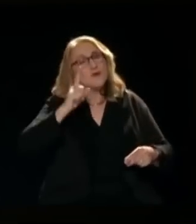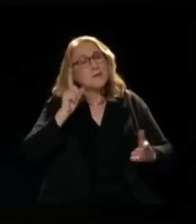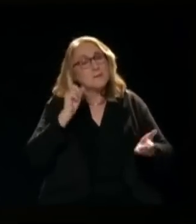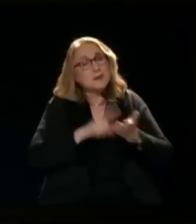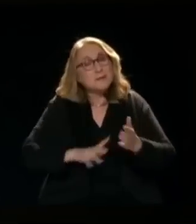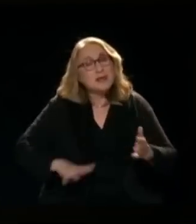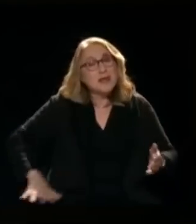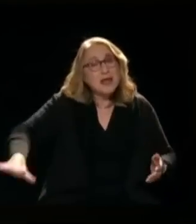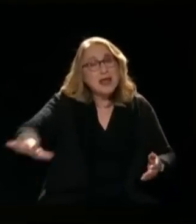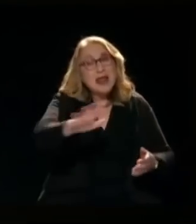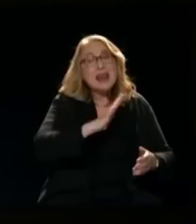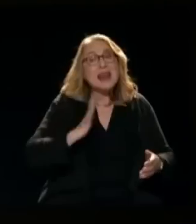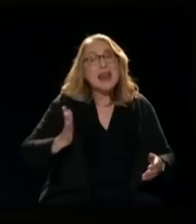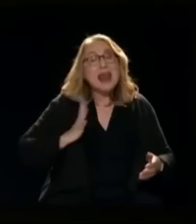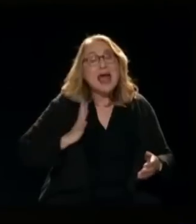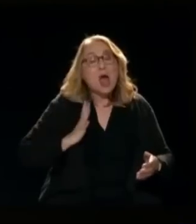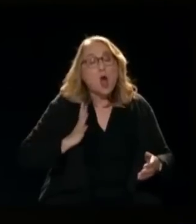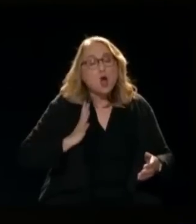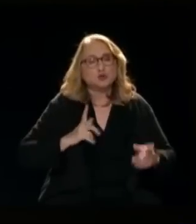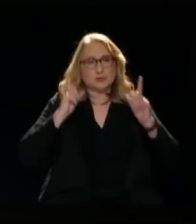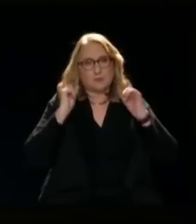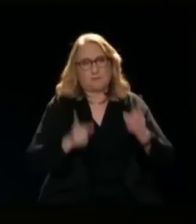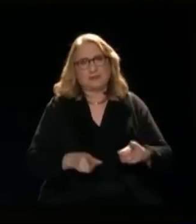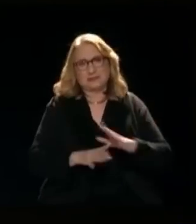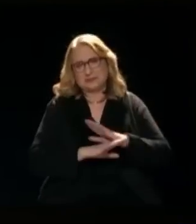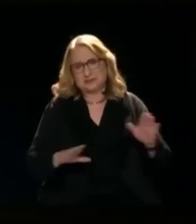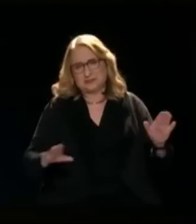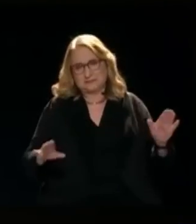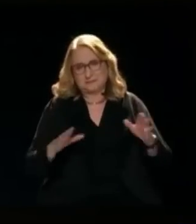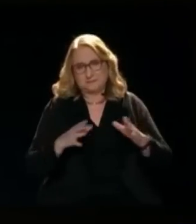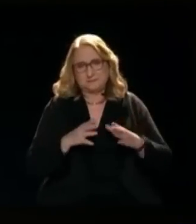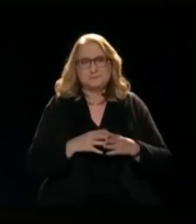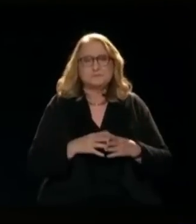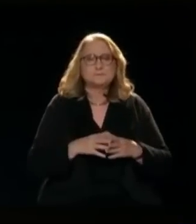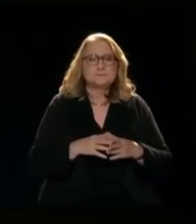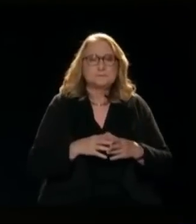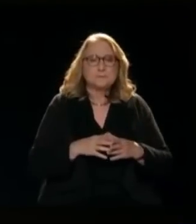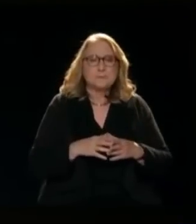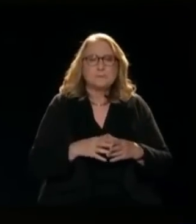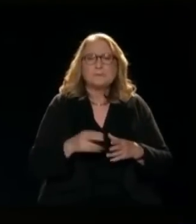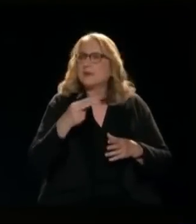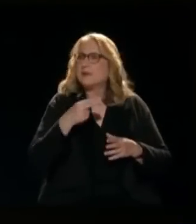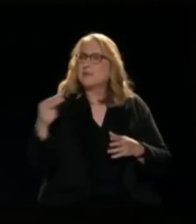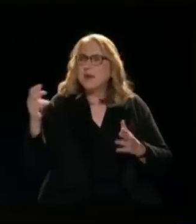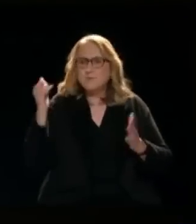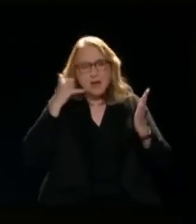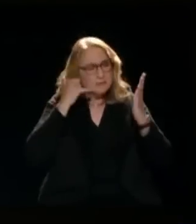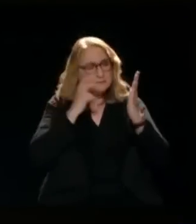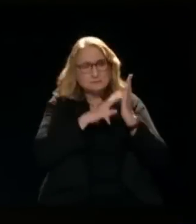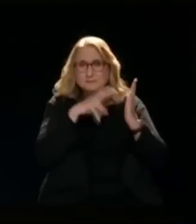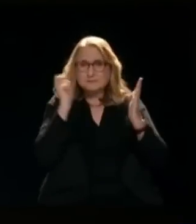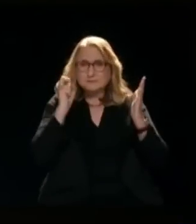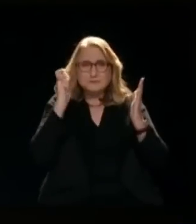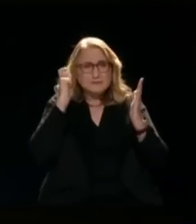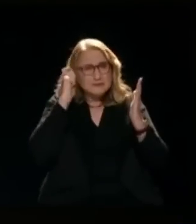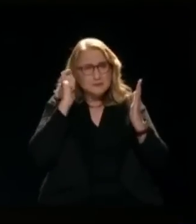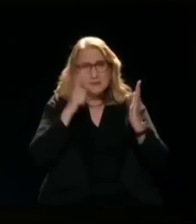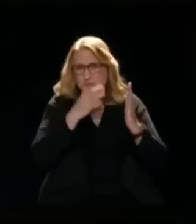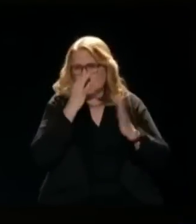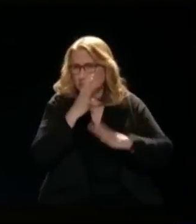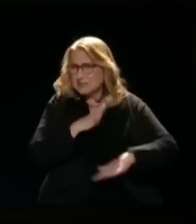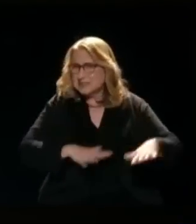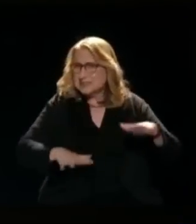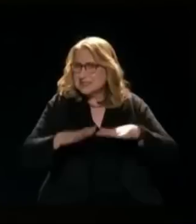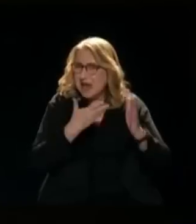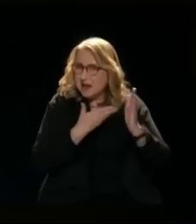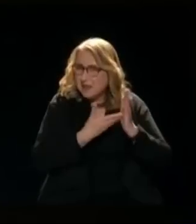μετρά ο Δημήτρης Καζάκης, το λέω αυτό γιατί υπάρχουν και τα ζητήματα, το ζήτημα των υποκλοπών και ο Πρωθυπουργός ο ίδιος μίλησε για σκάνδαλο στο